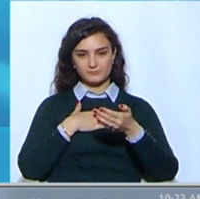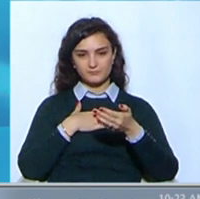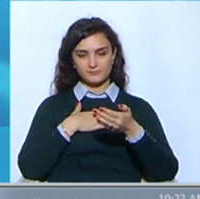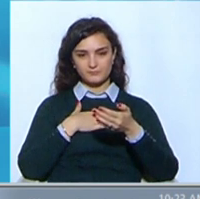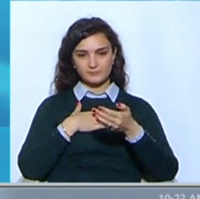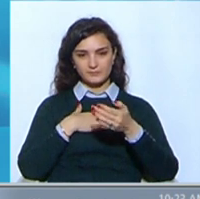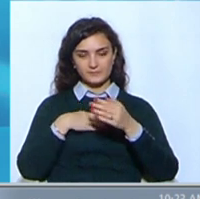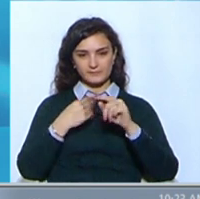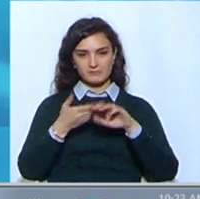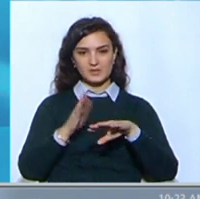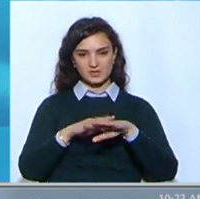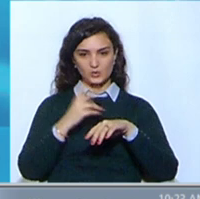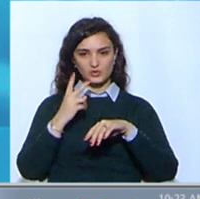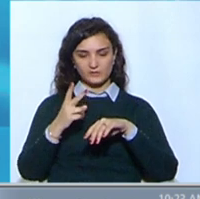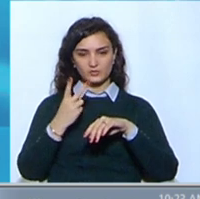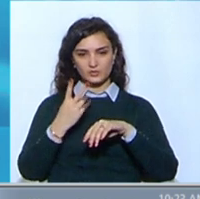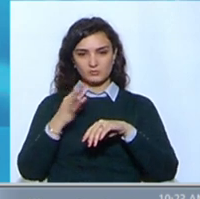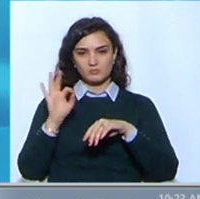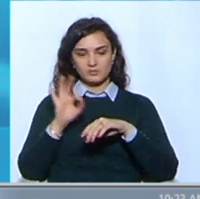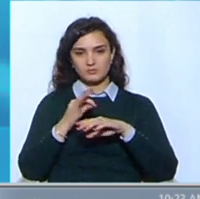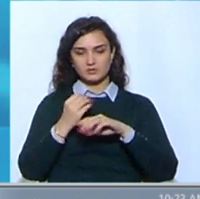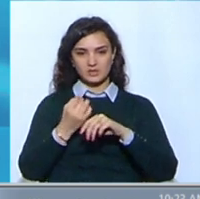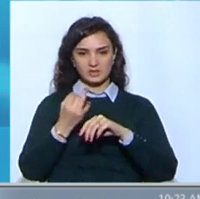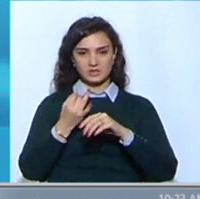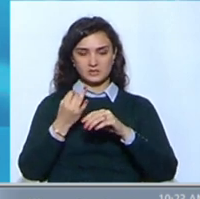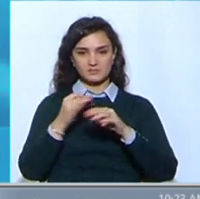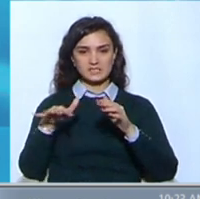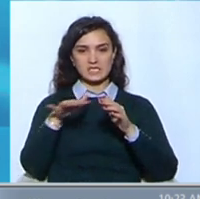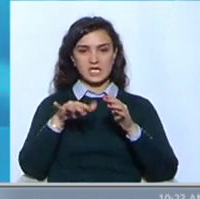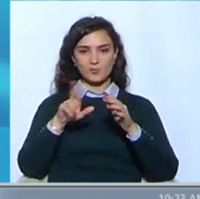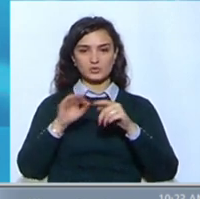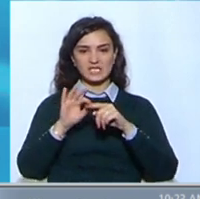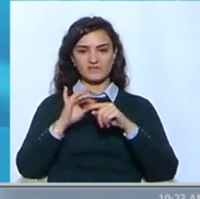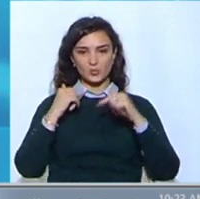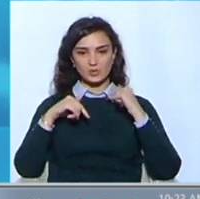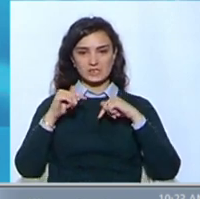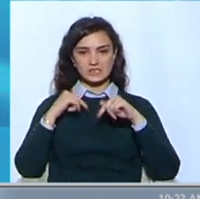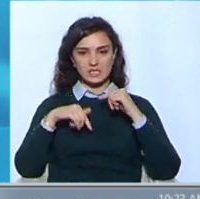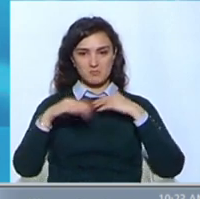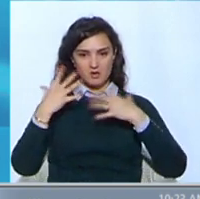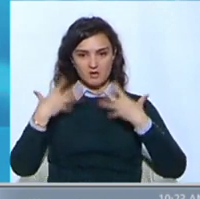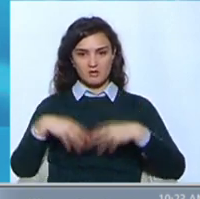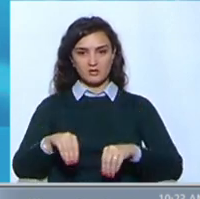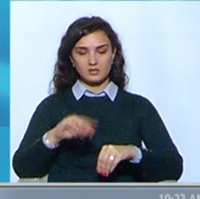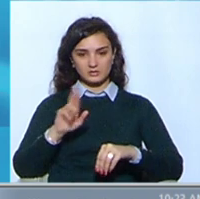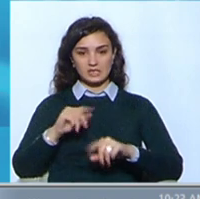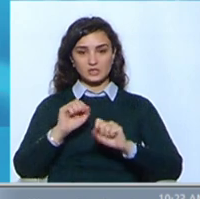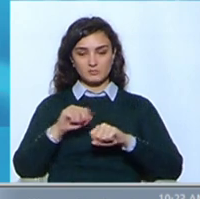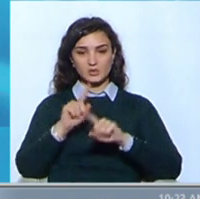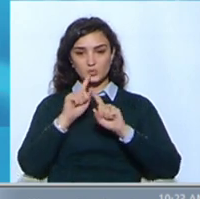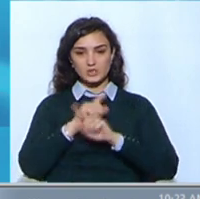კრიტიკულად შევაფასეთ ეს მონაცემები, 24% აინტერესებს გარემო და ნერვული სისტემა და რაოდენ უცნაურიც არ უნდა